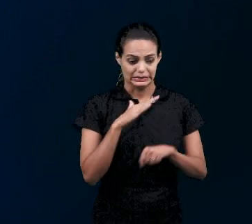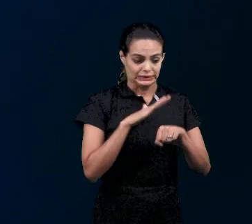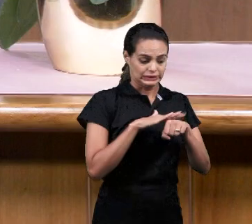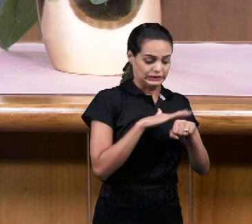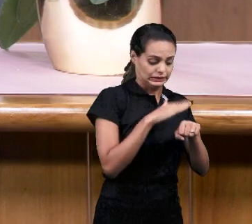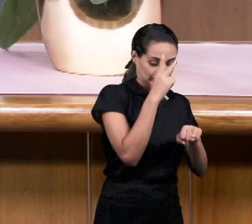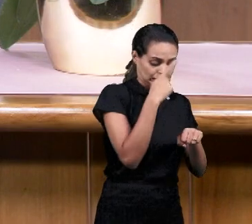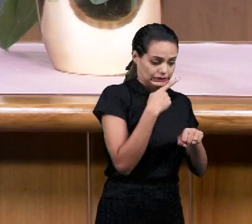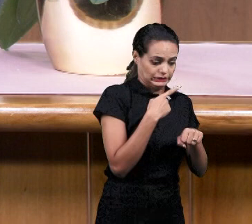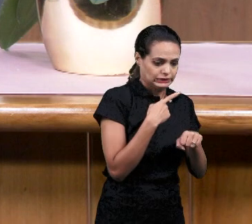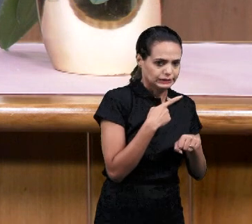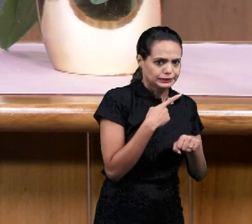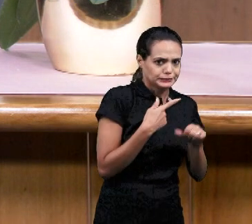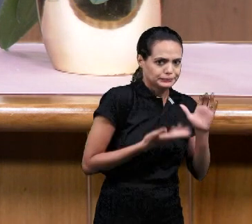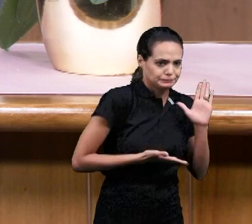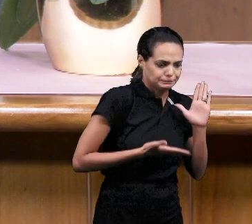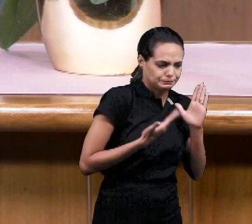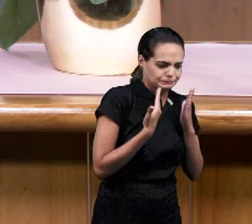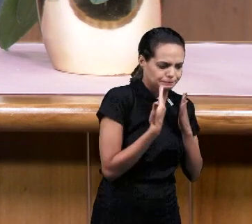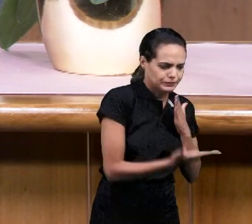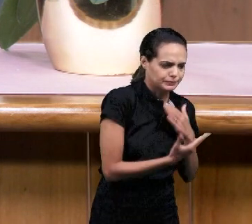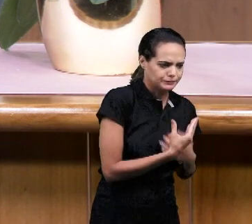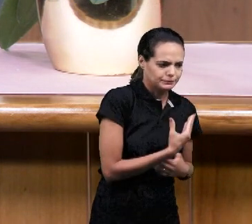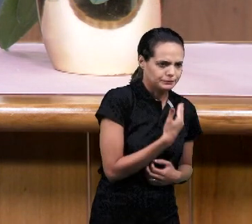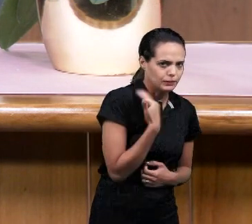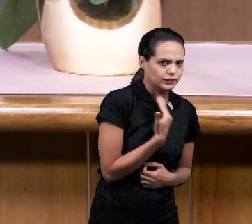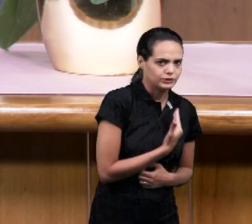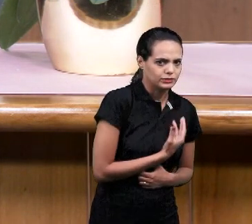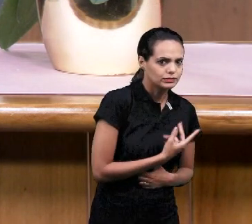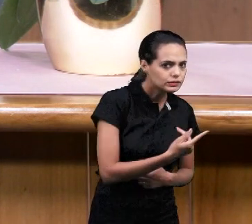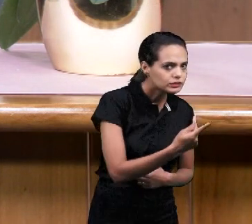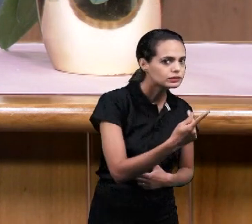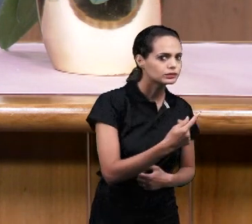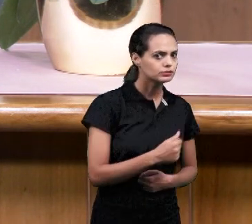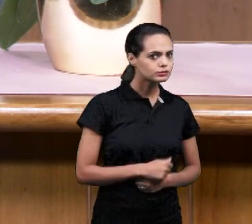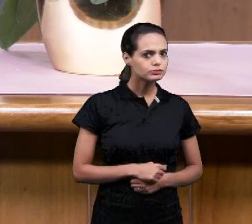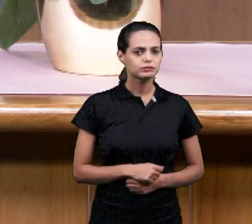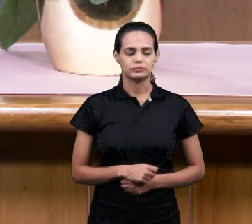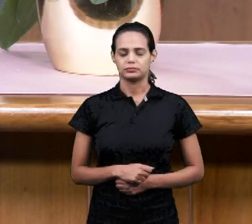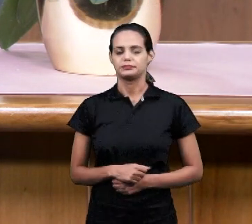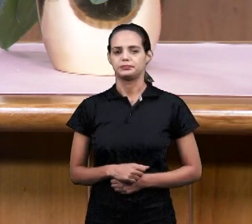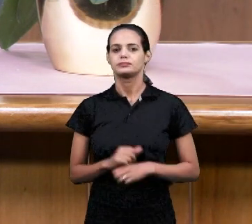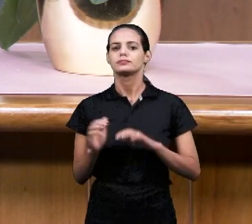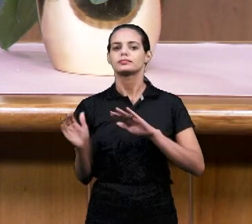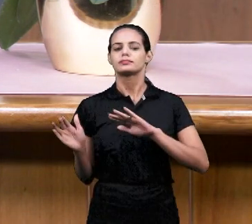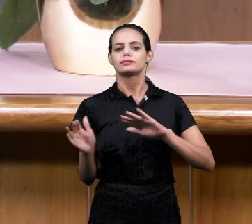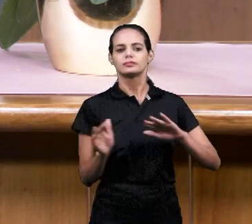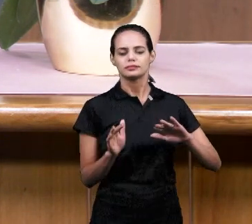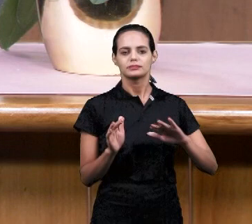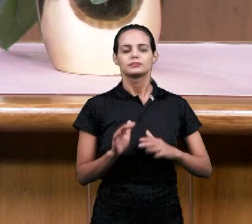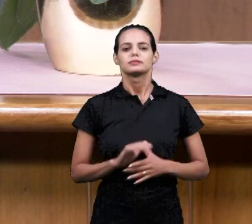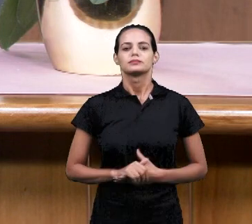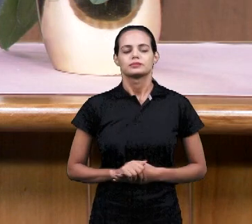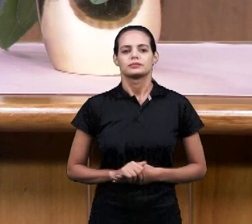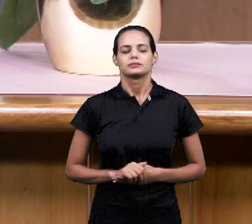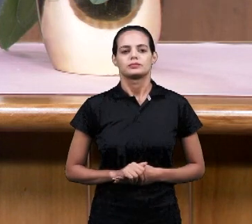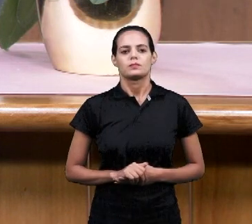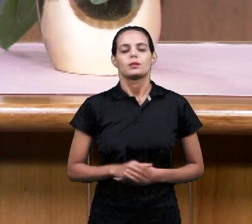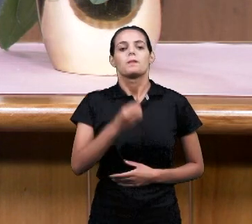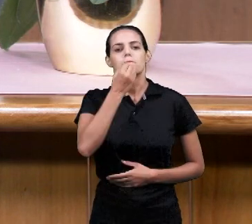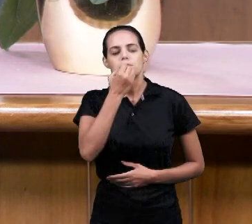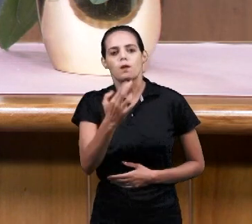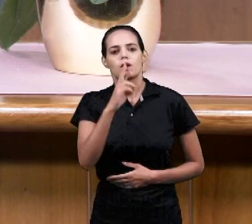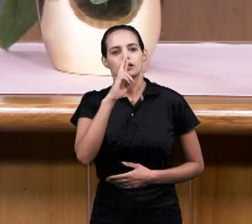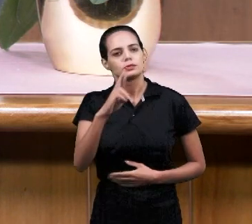soudaine. La paix du Seigneur. Très bien, mes frères et sœurs, c'est la réponse de nos frères et sœurs qui nous ont dit que être apostate,